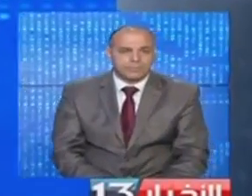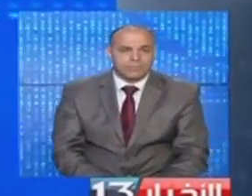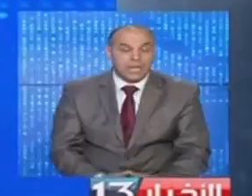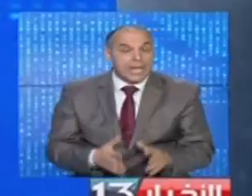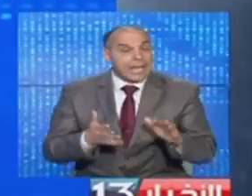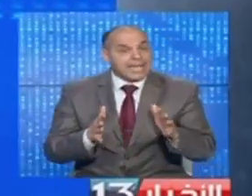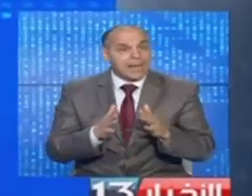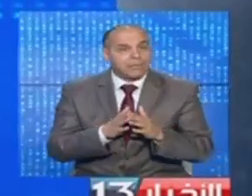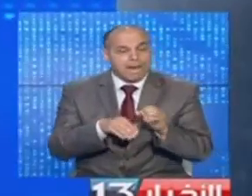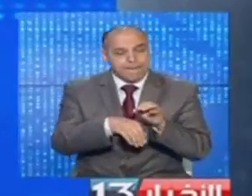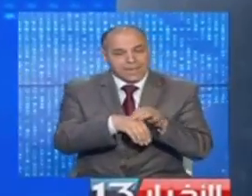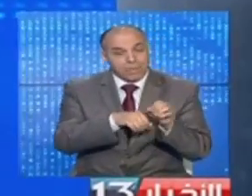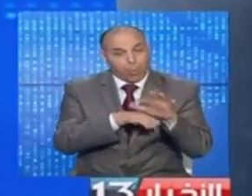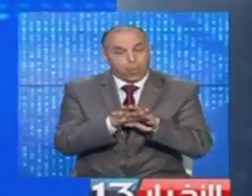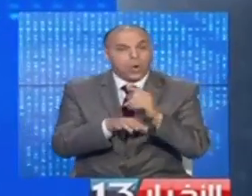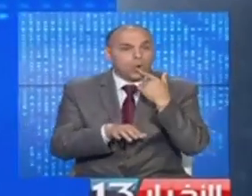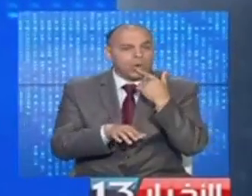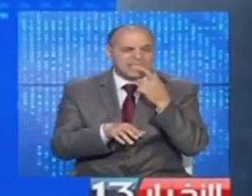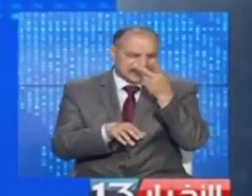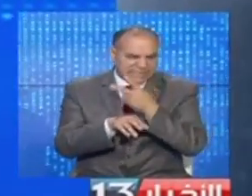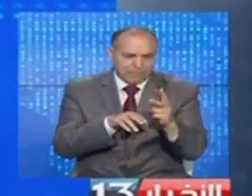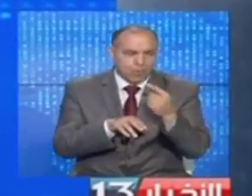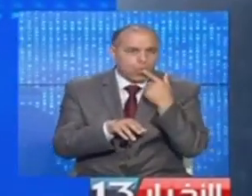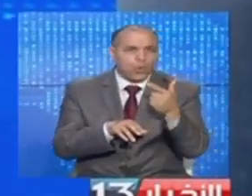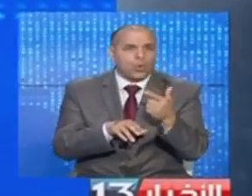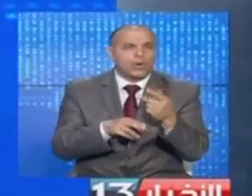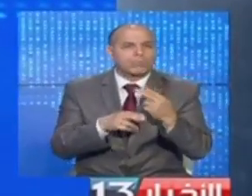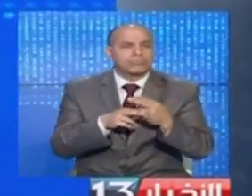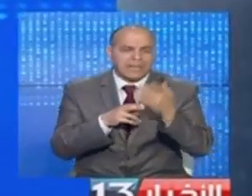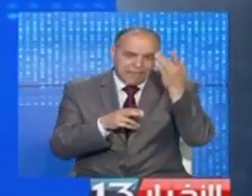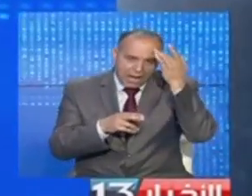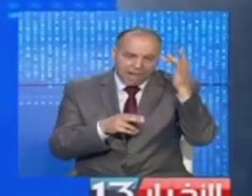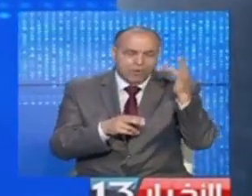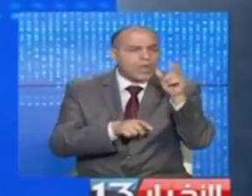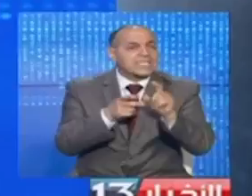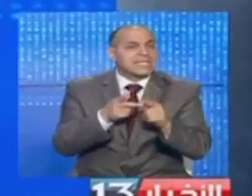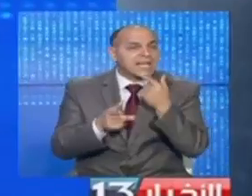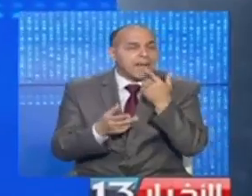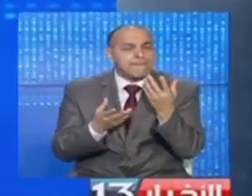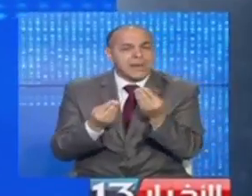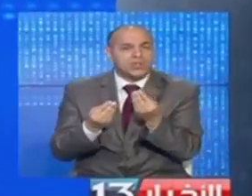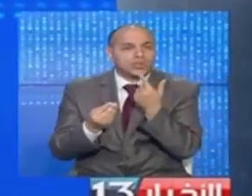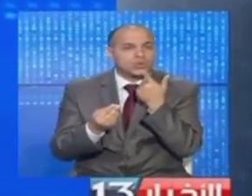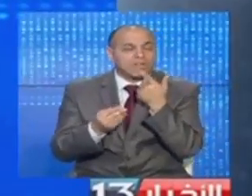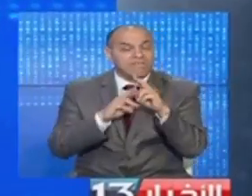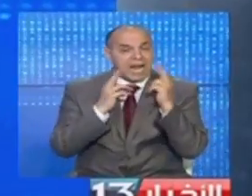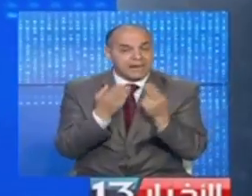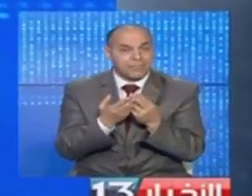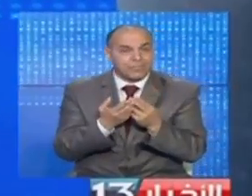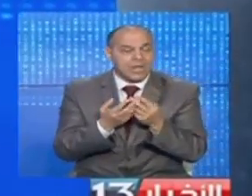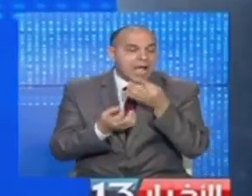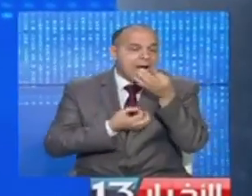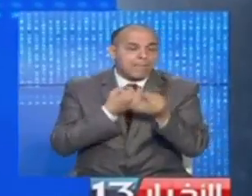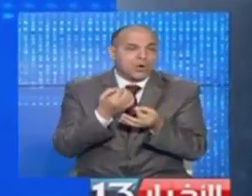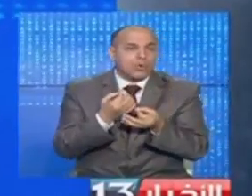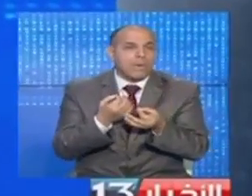يبدو أن وباء كورونا ورغم بشعته أفرز سمات ثقافية وإنسانية كثيرة في هذا العالم، عبر